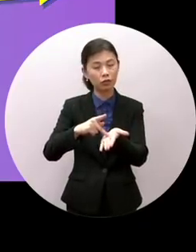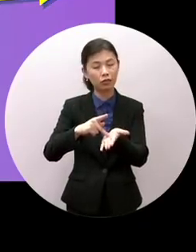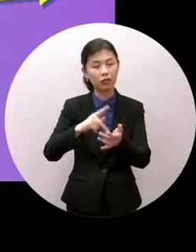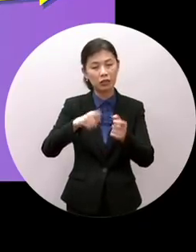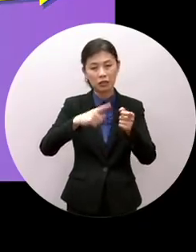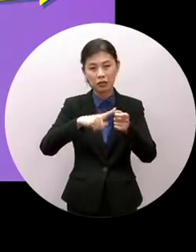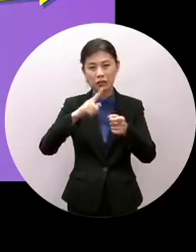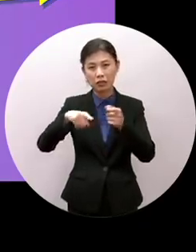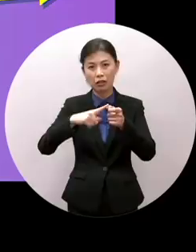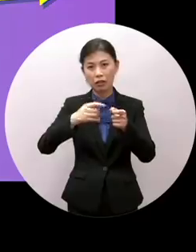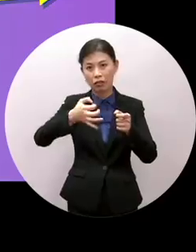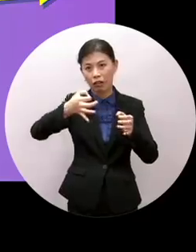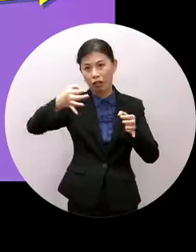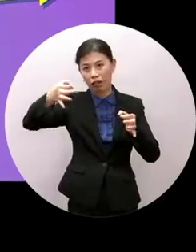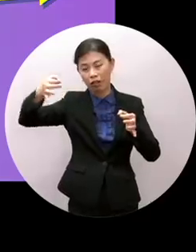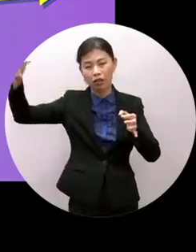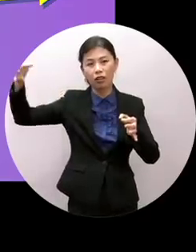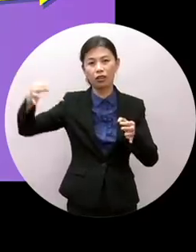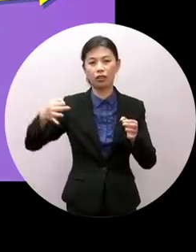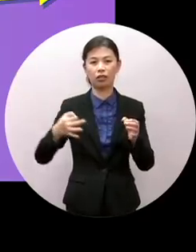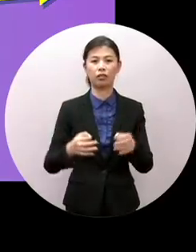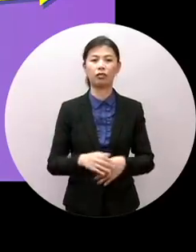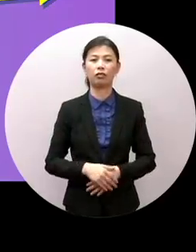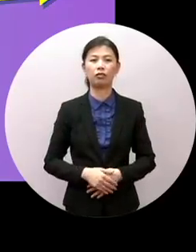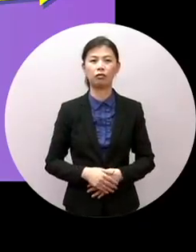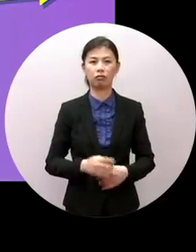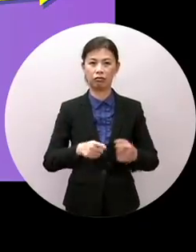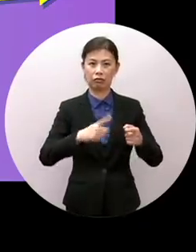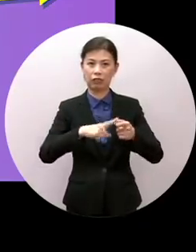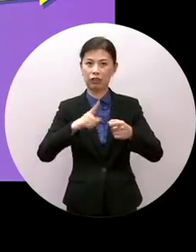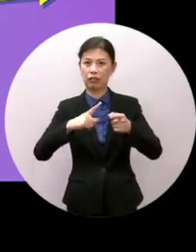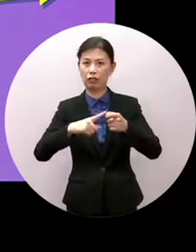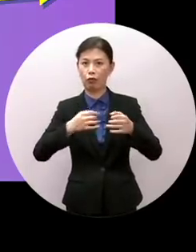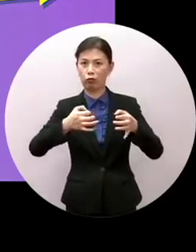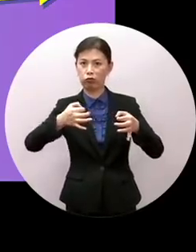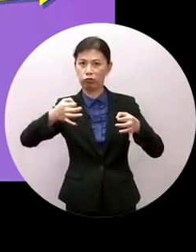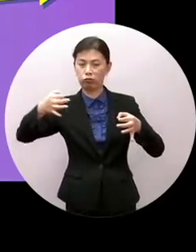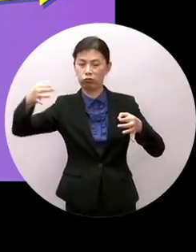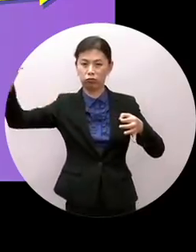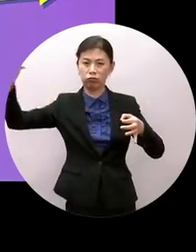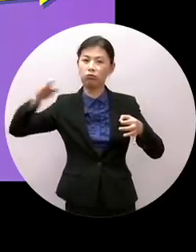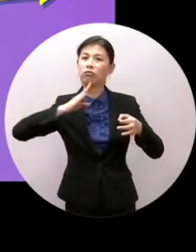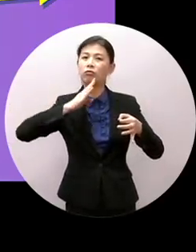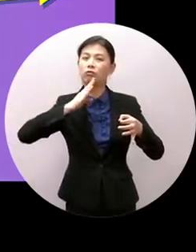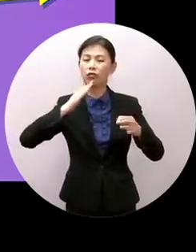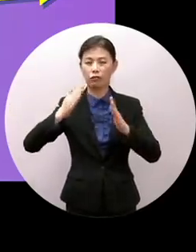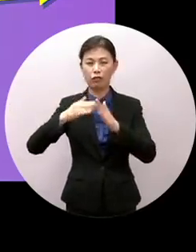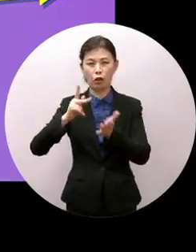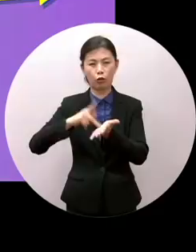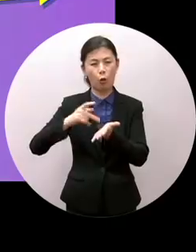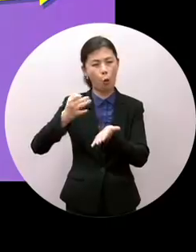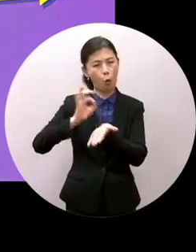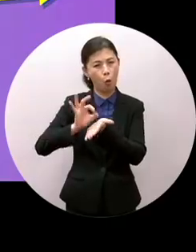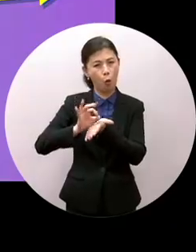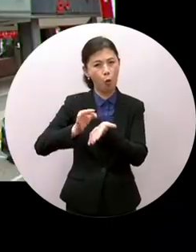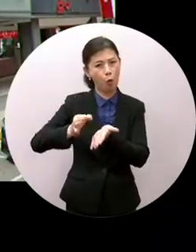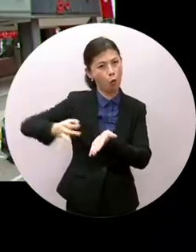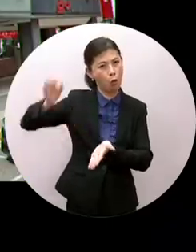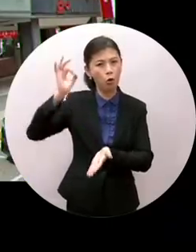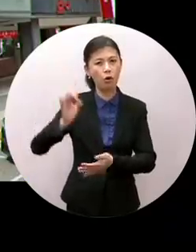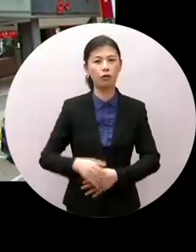年上升。但是跟100年比起来，咱一档一档愈来愈高，愈来愈高。哦，花在房租上的越来越高。来，往下